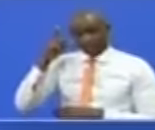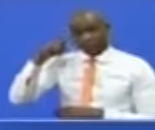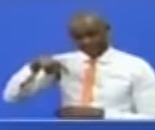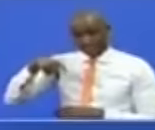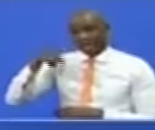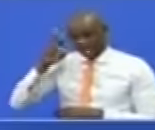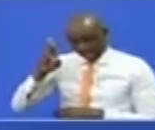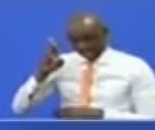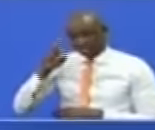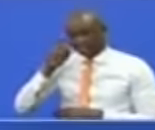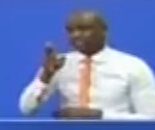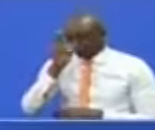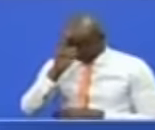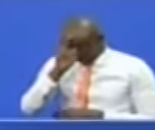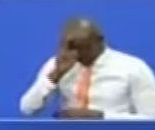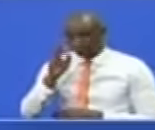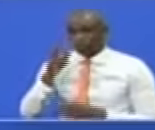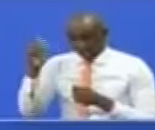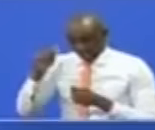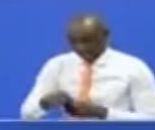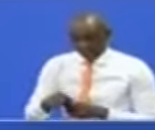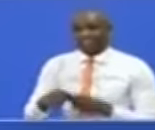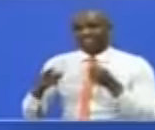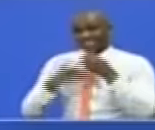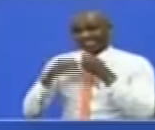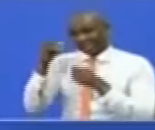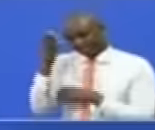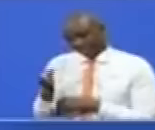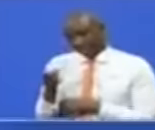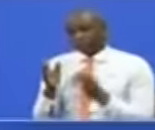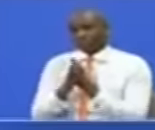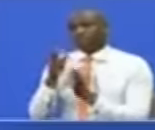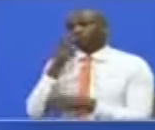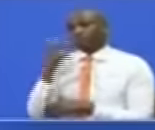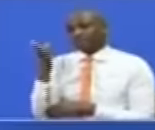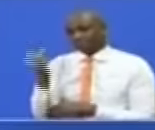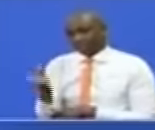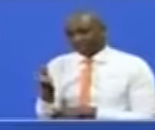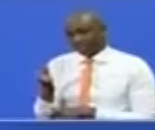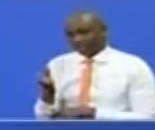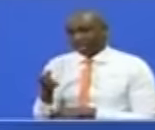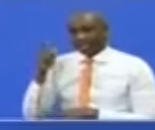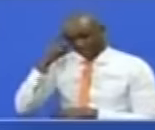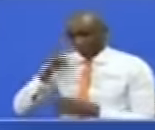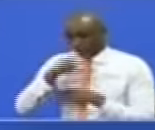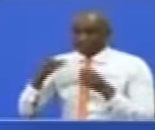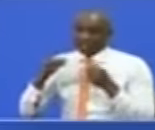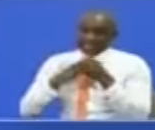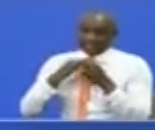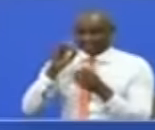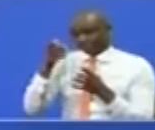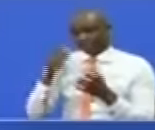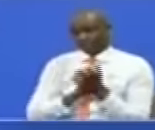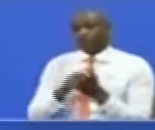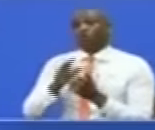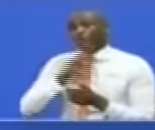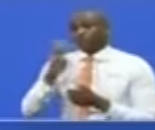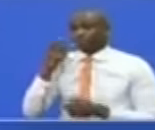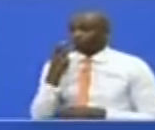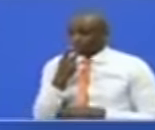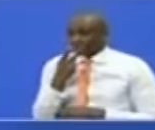ni 689 na kuna wengine wameongezewa 200. Sasa itaenda about 800 and something kwa West Pokot. Kwa